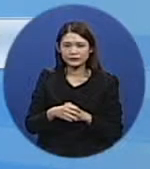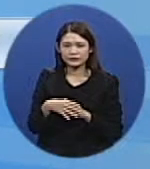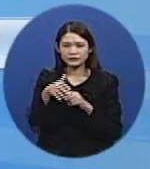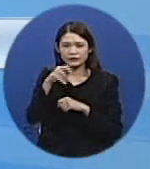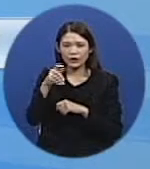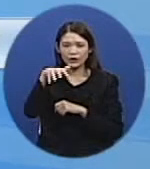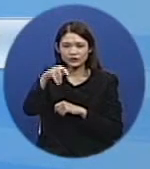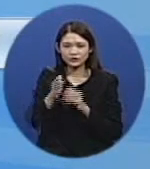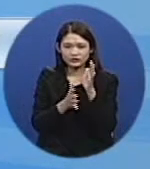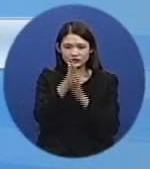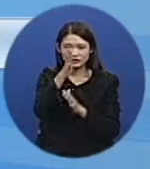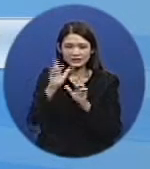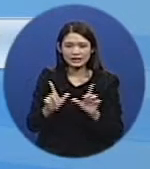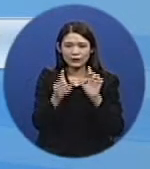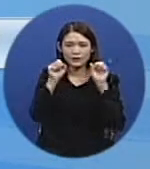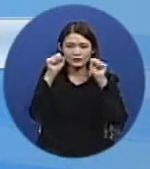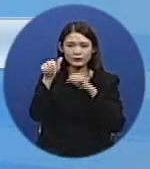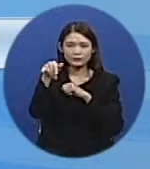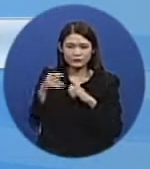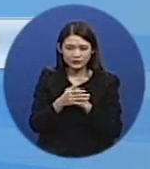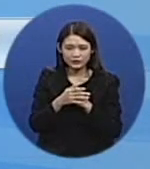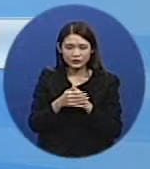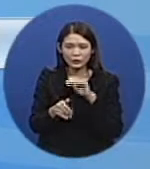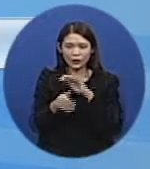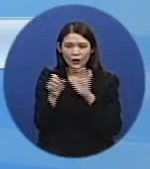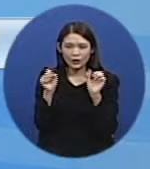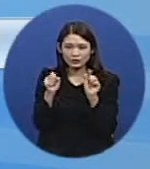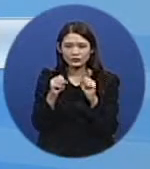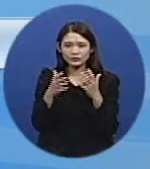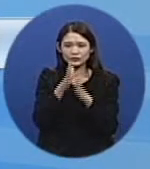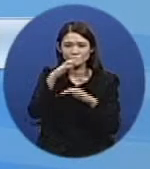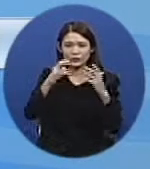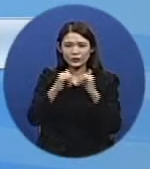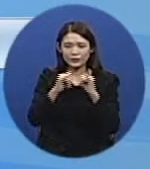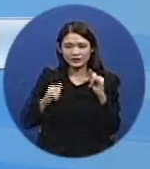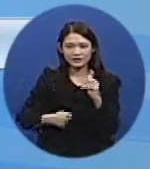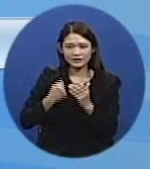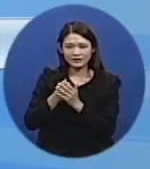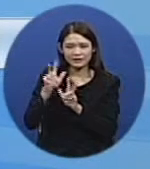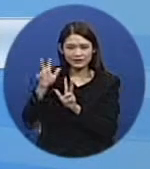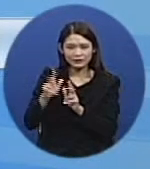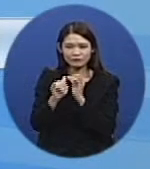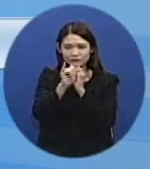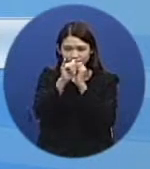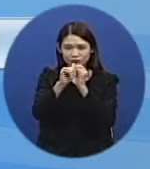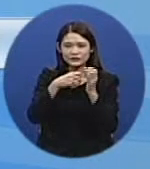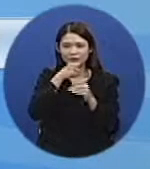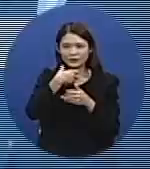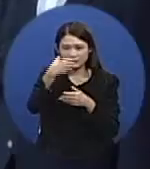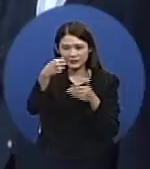경주시 생활체육회가 제24회 경북도민 생활체육대회에 결전 의지를 다진 가운데 우수한 성적을